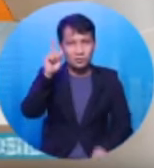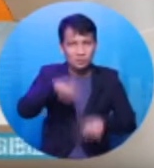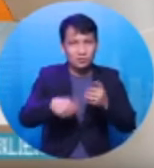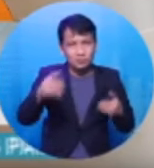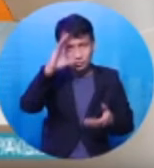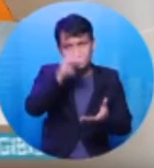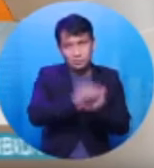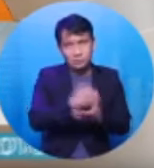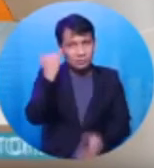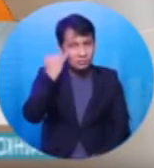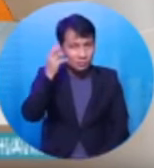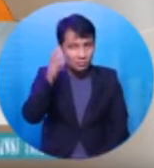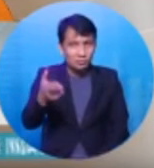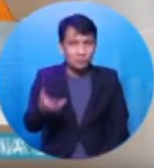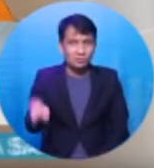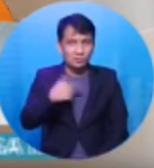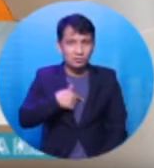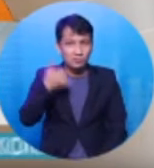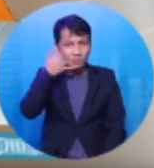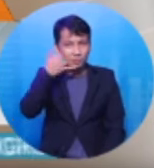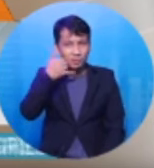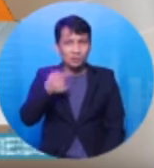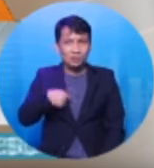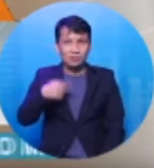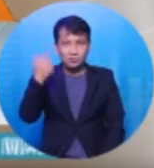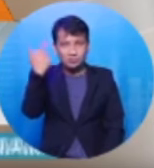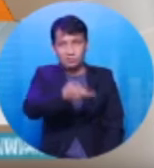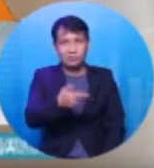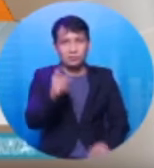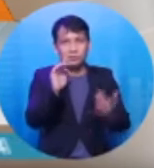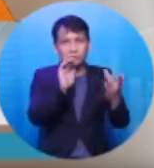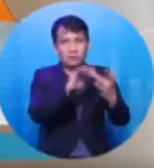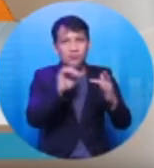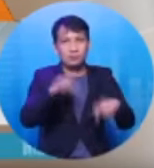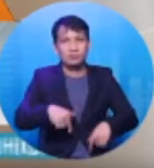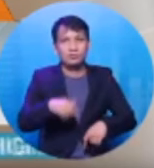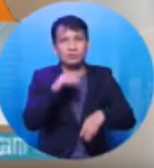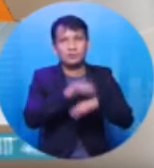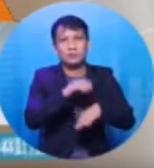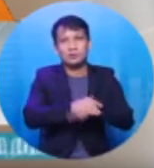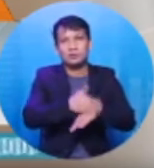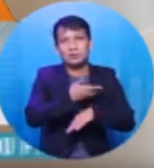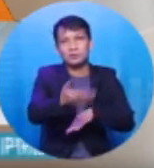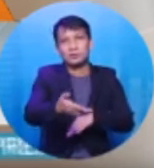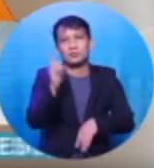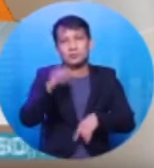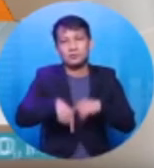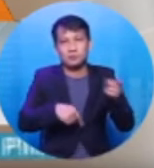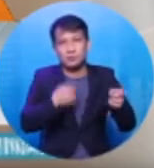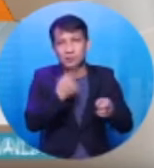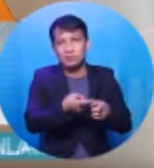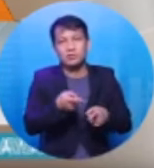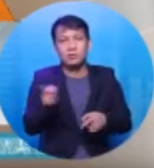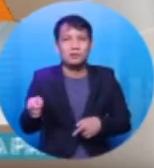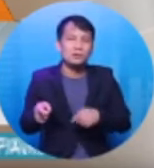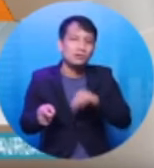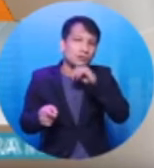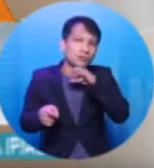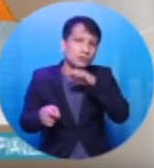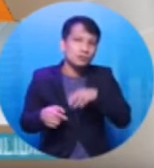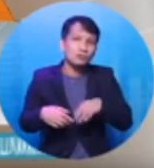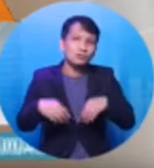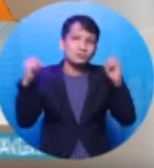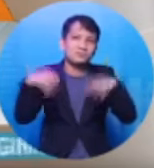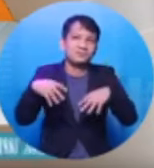kayang hiwalayan? Ngayon po, tumawag po siguro siya kanina, kaya hindi ko kumakontak kay asawa ko at pinagbantaan na naman po siguro niya sir. Kasi yan lola po niyan,